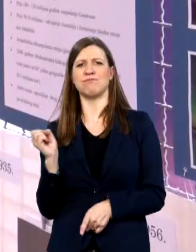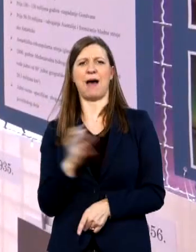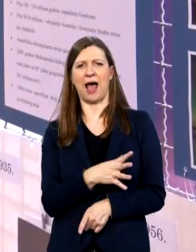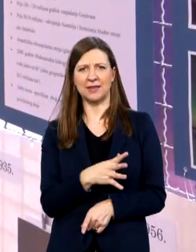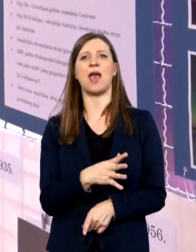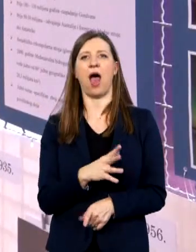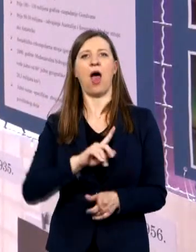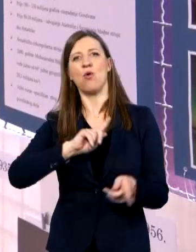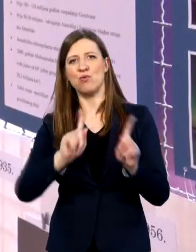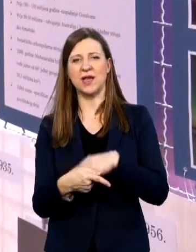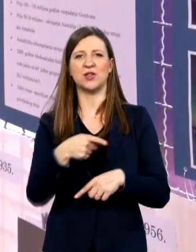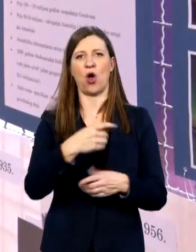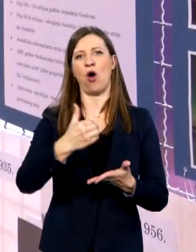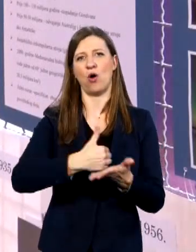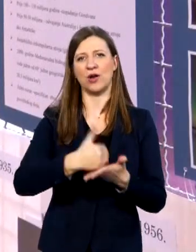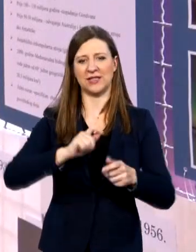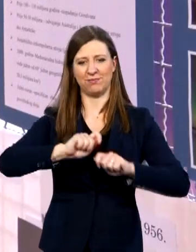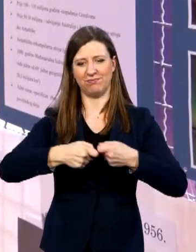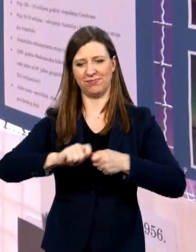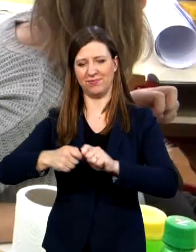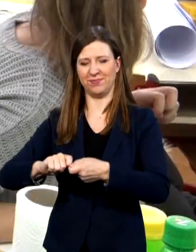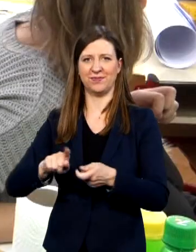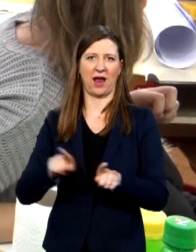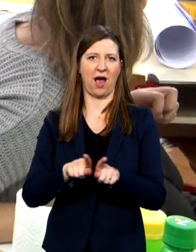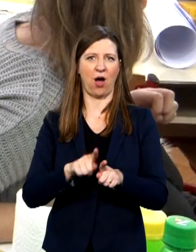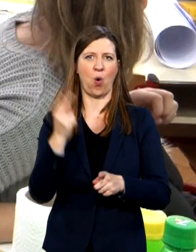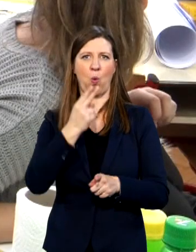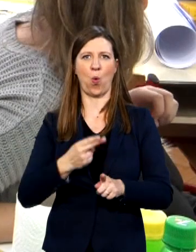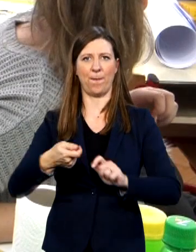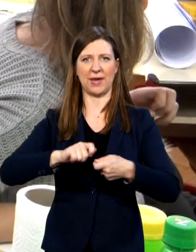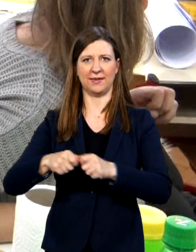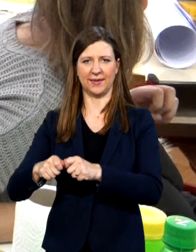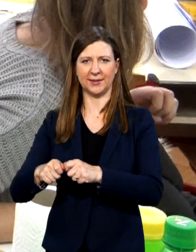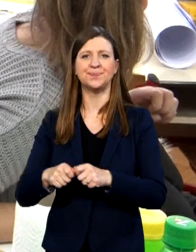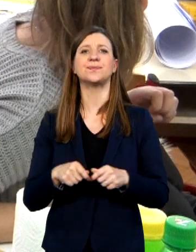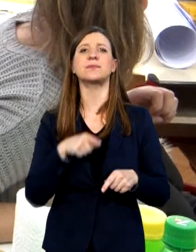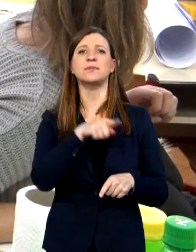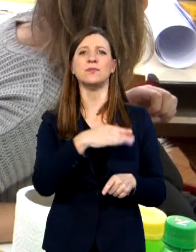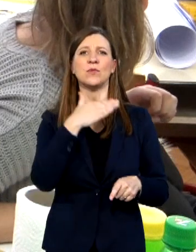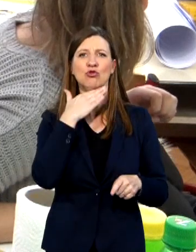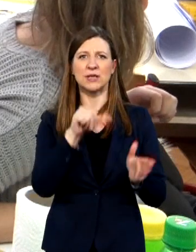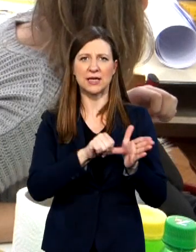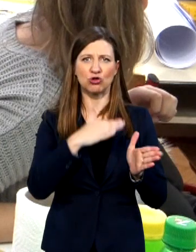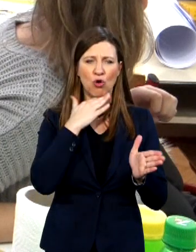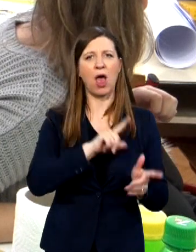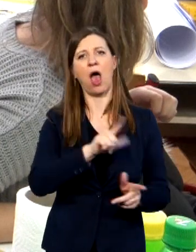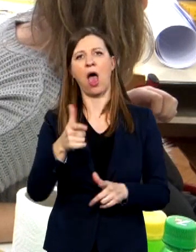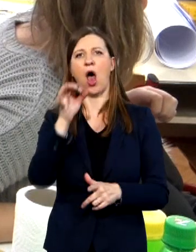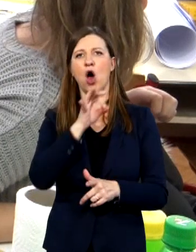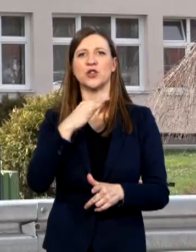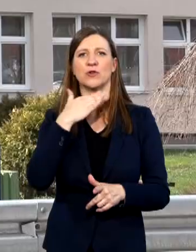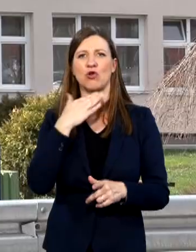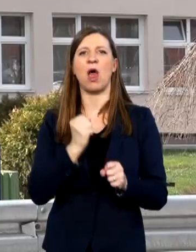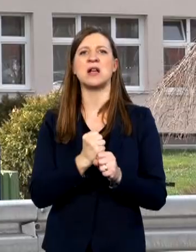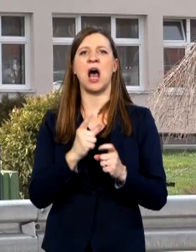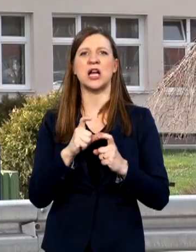neke umjetnine ili nešto slično. Osim učenika srednje škole, interes za ovim projektom pokazali su i učenici